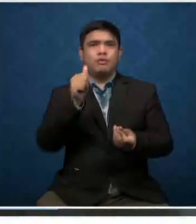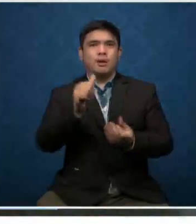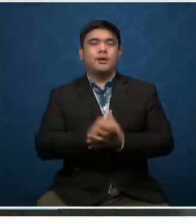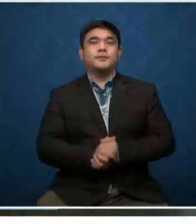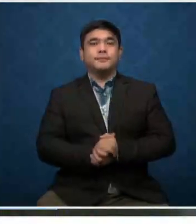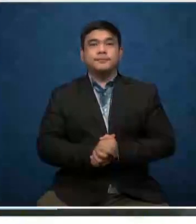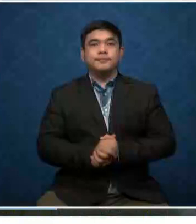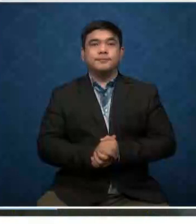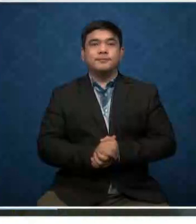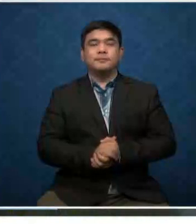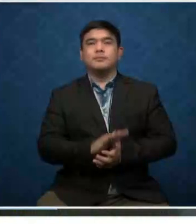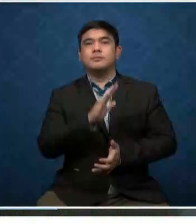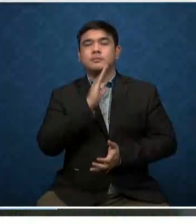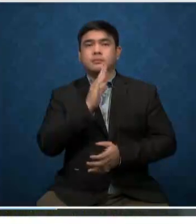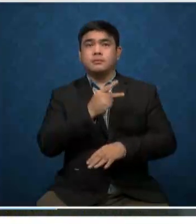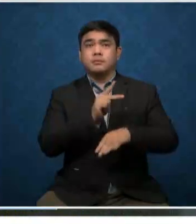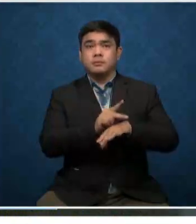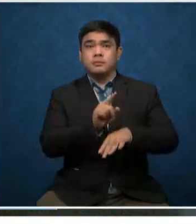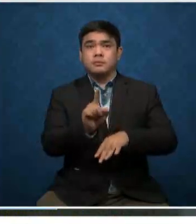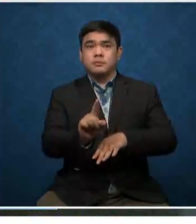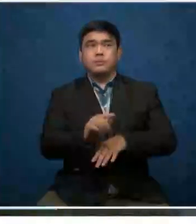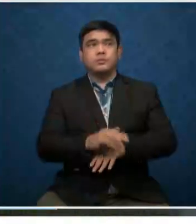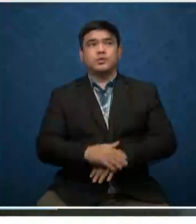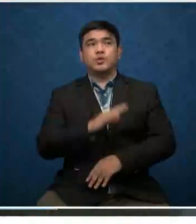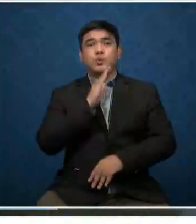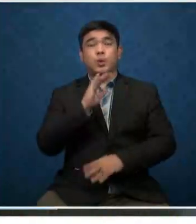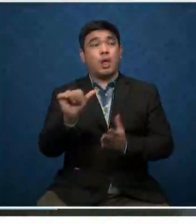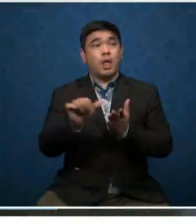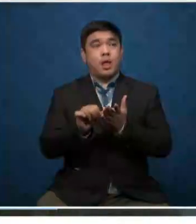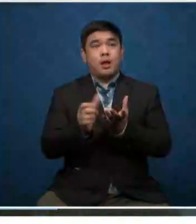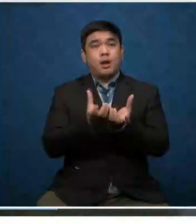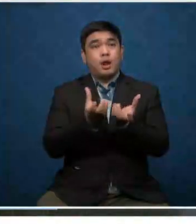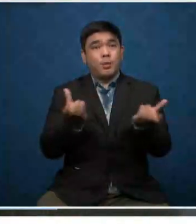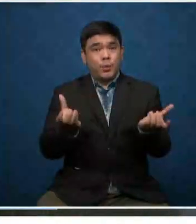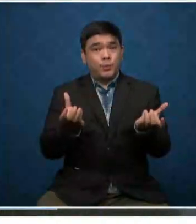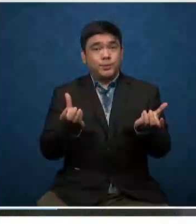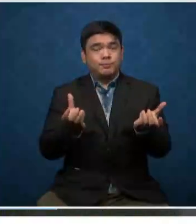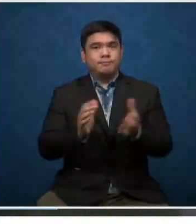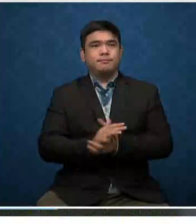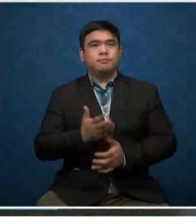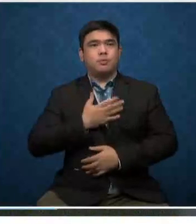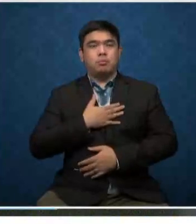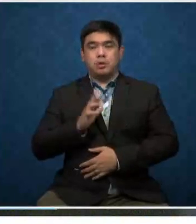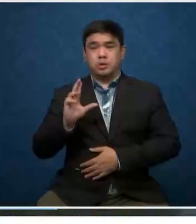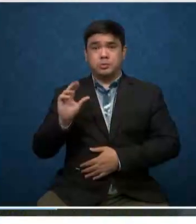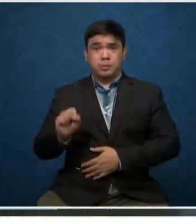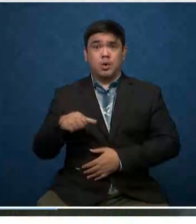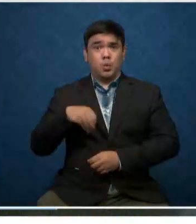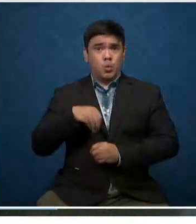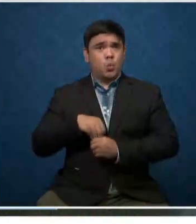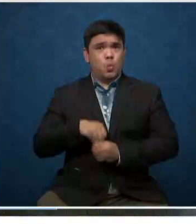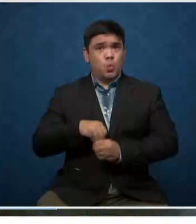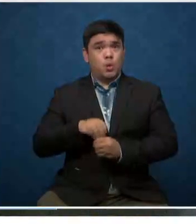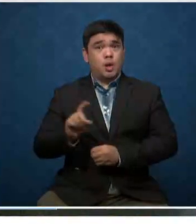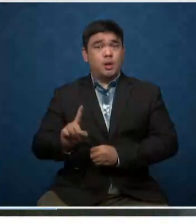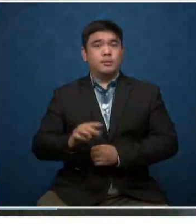ดีท่านประธานครับในเรื่องของการแก้ไขรัฐธรรมนูญผมอยู่ในสภาแห่งนี้ในช่วง